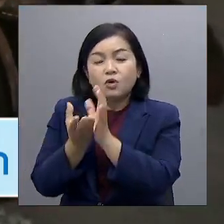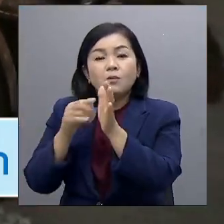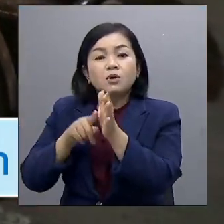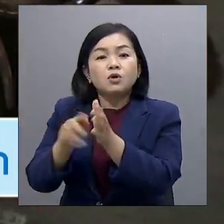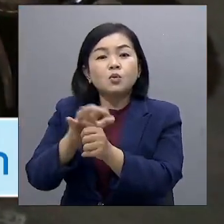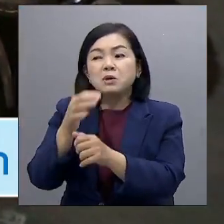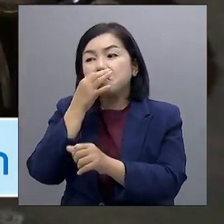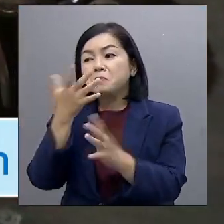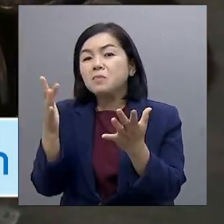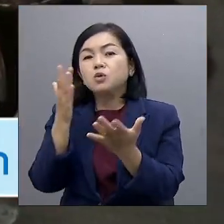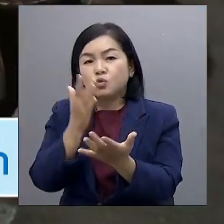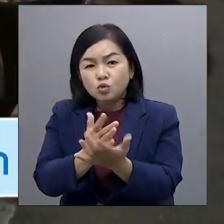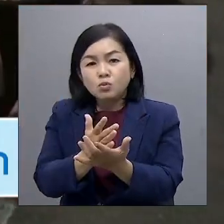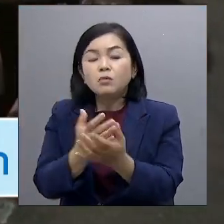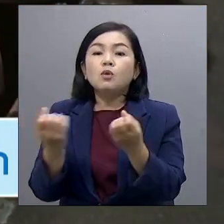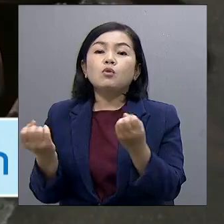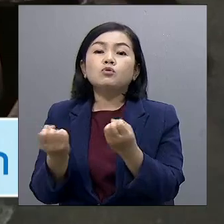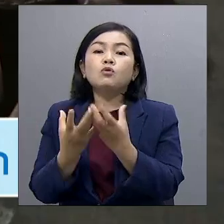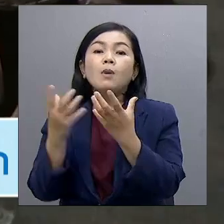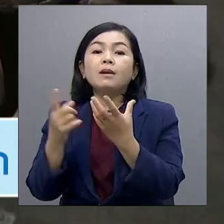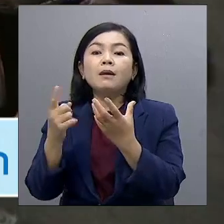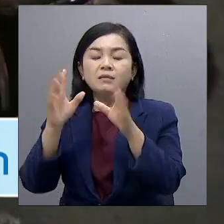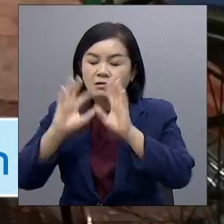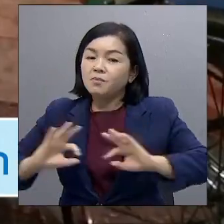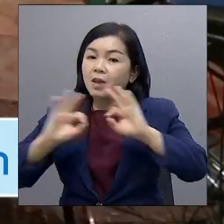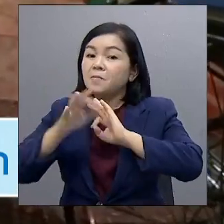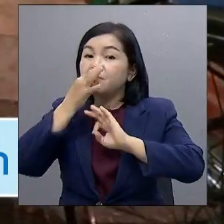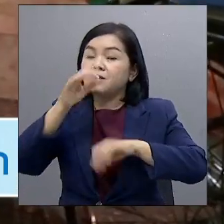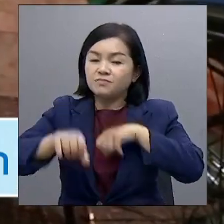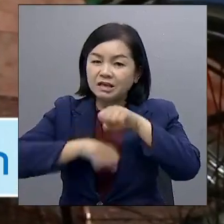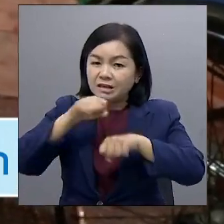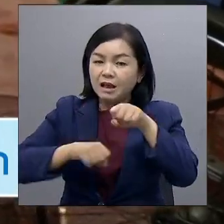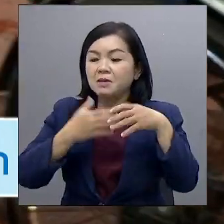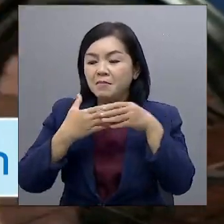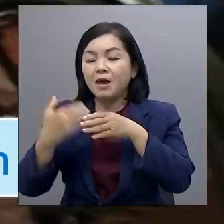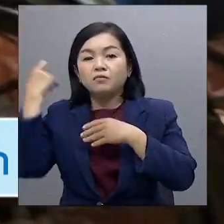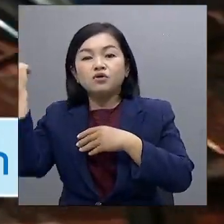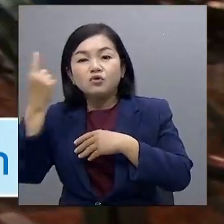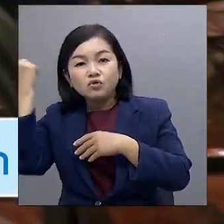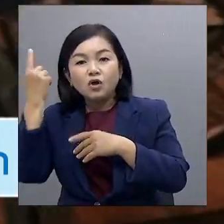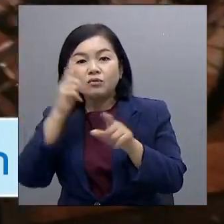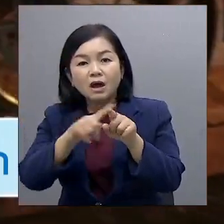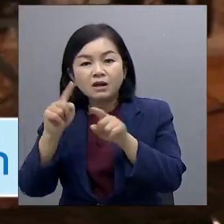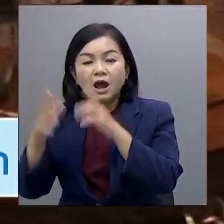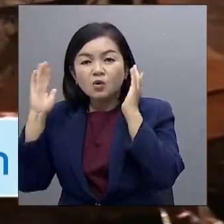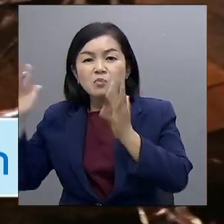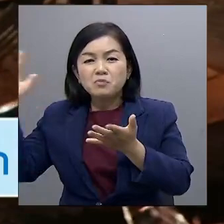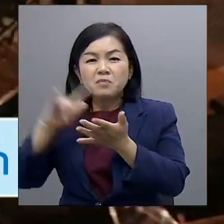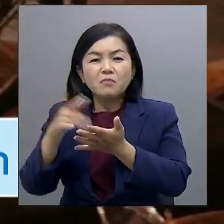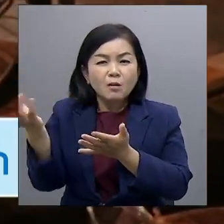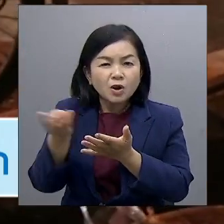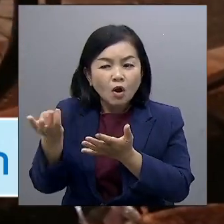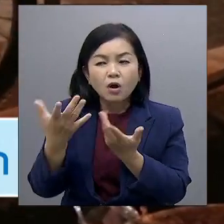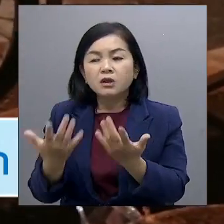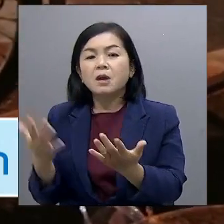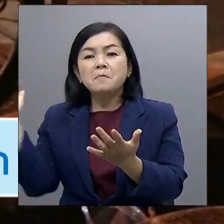ผลกระทบโดยตรงนะคะเพราะว่าเป็นหนึ่งในส่วนหนึ่งของภาคการท่องเที่ยวด้วยคุณผู้ชมเริ่มตั้งแต่นักท่องเที่ยวต่างประเทศลดลงจนถึงขั้นว่าอ่า